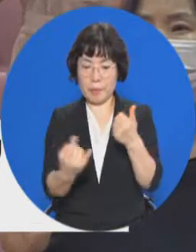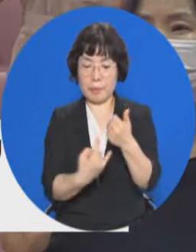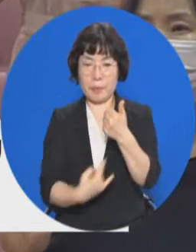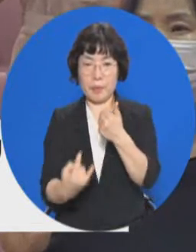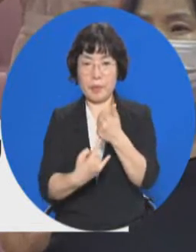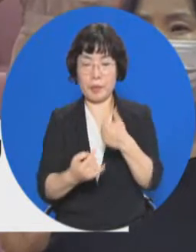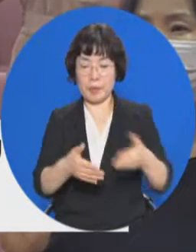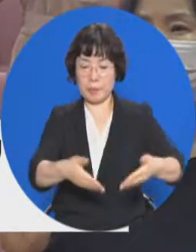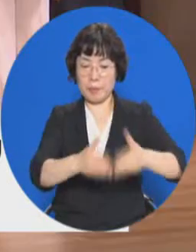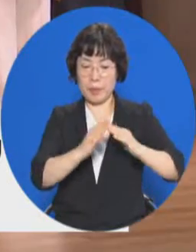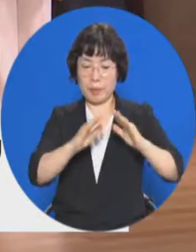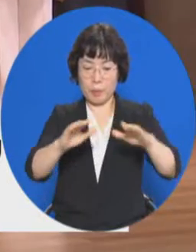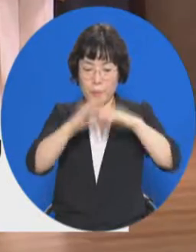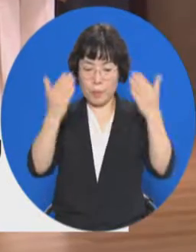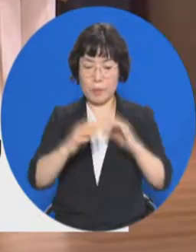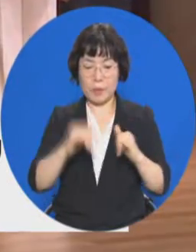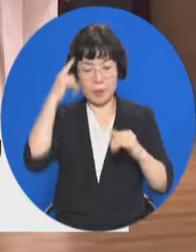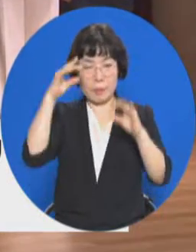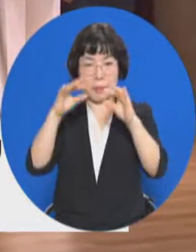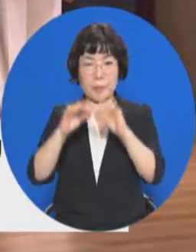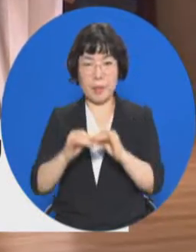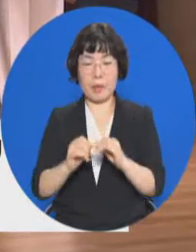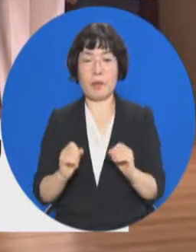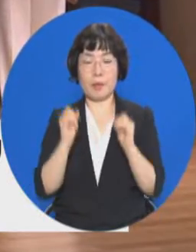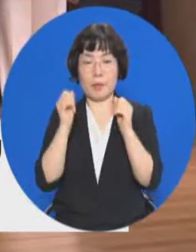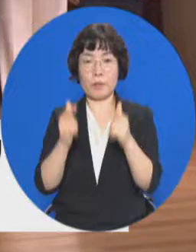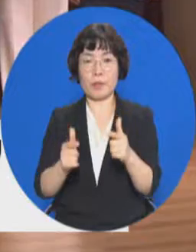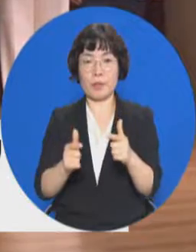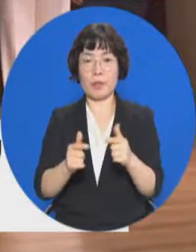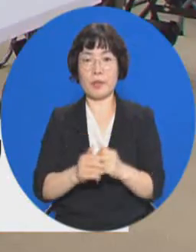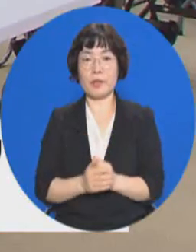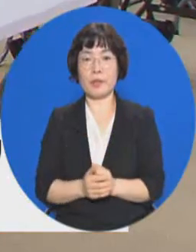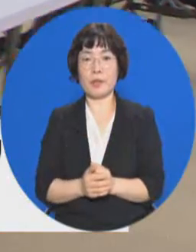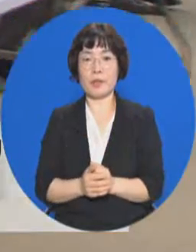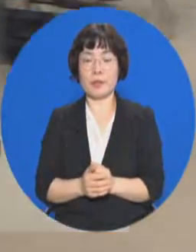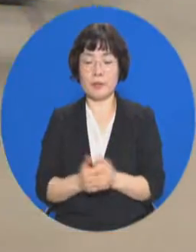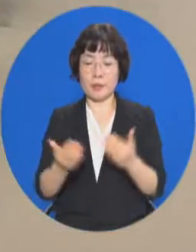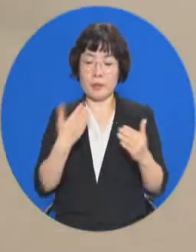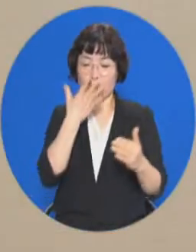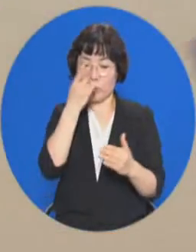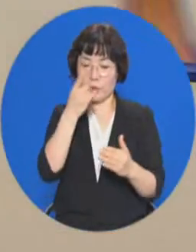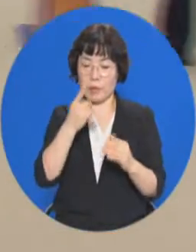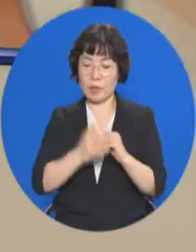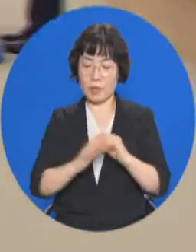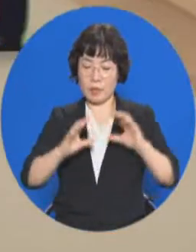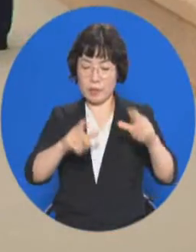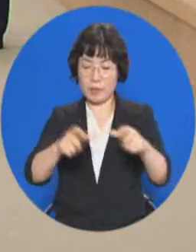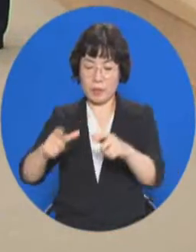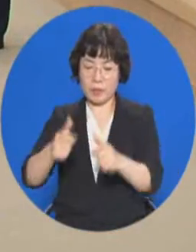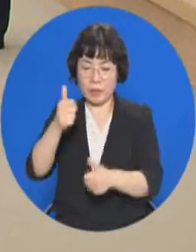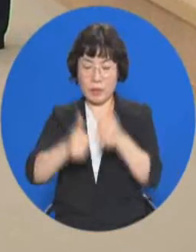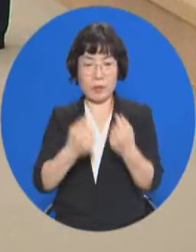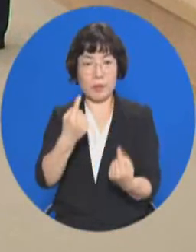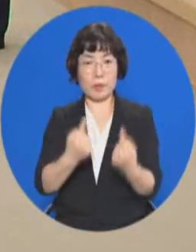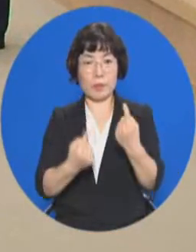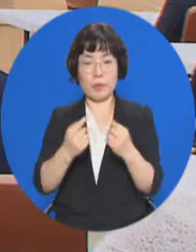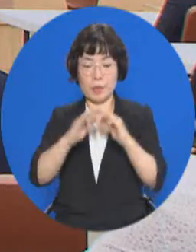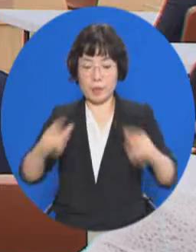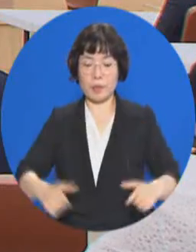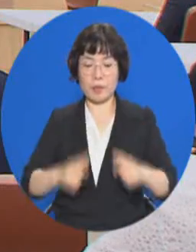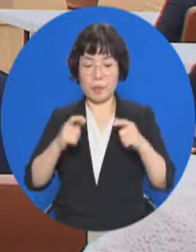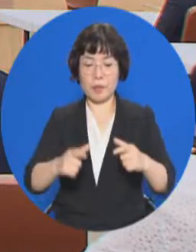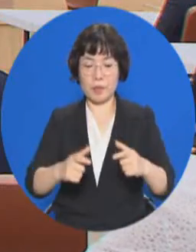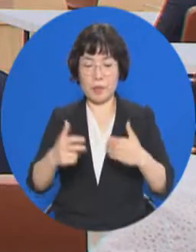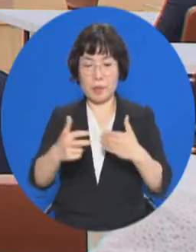출범해 전국민 공감대를 확산시키는 계기를 마련한 상황. 앞서 순천시장도 지역별로 과도한 경쟁보다는